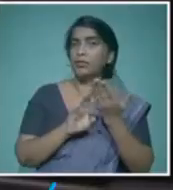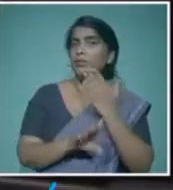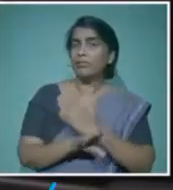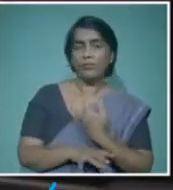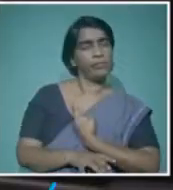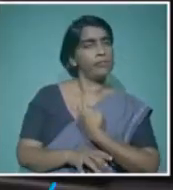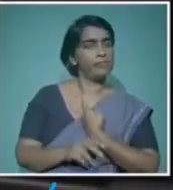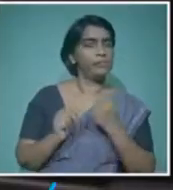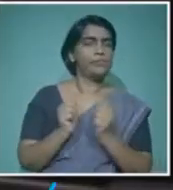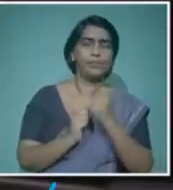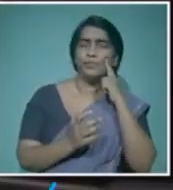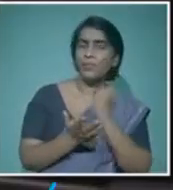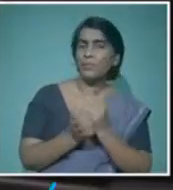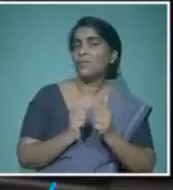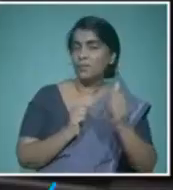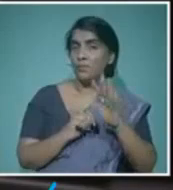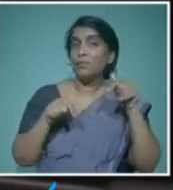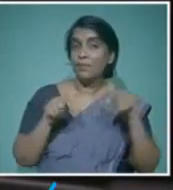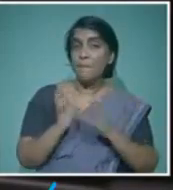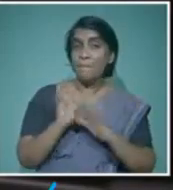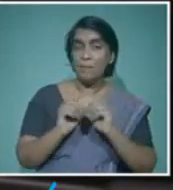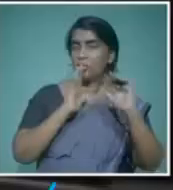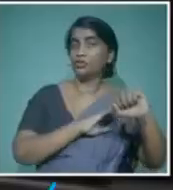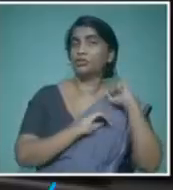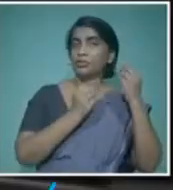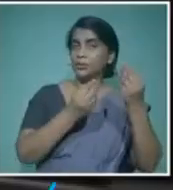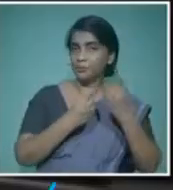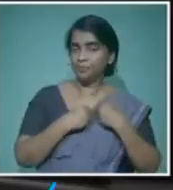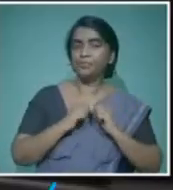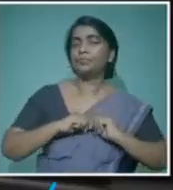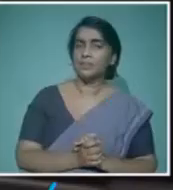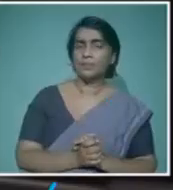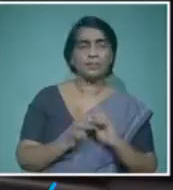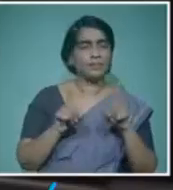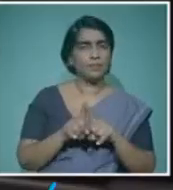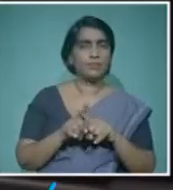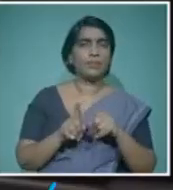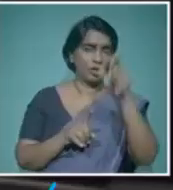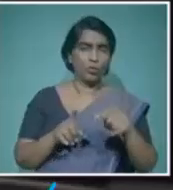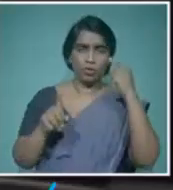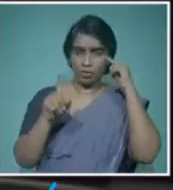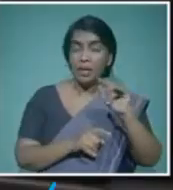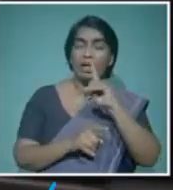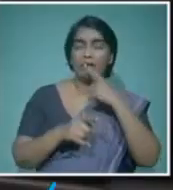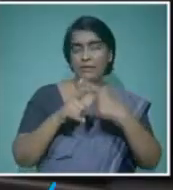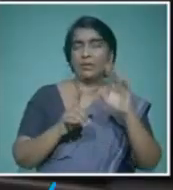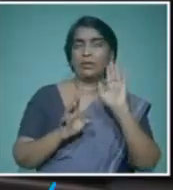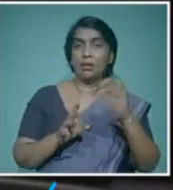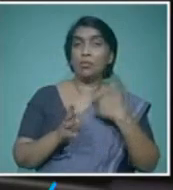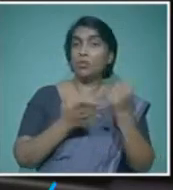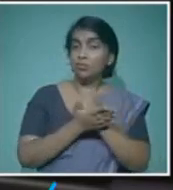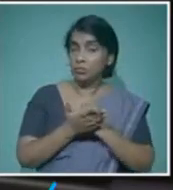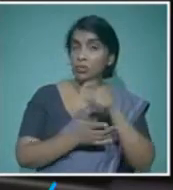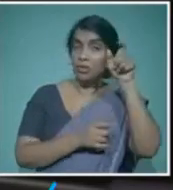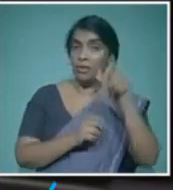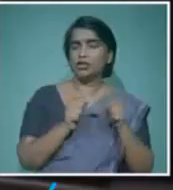අපි තනියෙන් වැඩේ බොහොම අමාරුවෙන් ඇදගෙන ගියපු එක මාධ්‍ය ලොකු හයියක් දුන්නා අපිට මේ වැඩ කටයුත්ත කරගෙන යන්න පුද්ගලයෙක් සම්බන්ධව සඳහන් කළා අපි සම්පූර්ණයෙන්ම